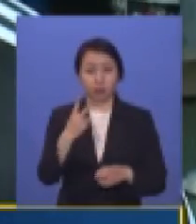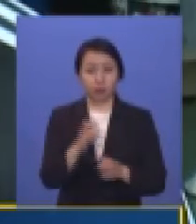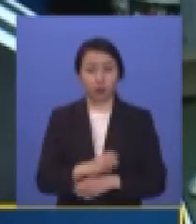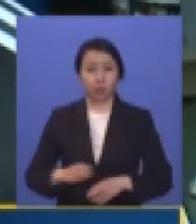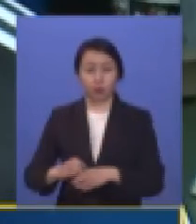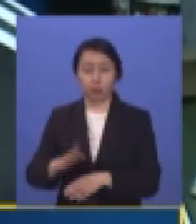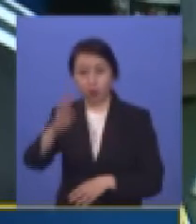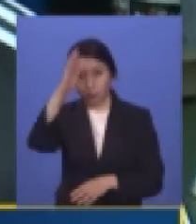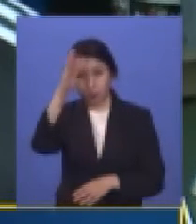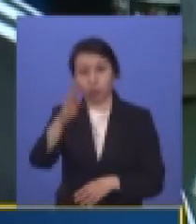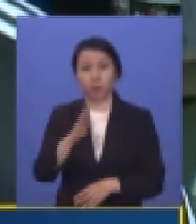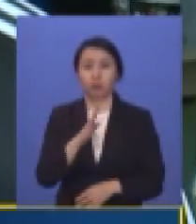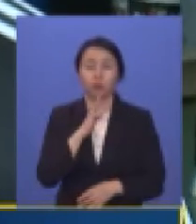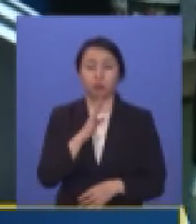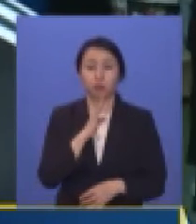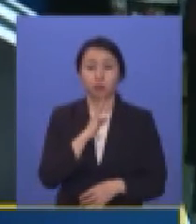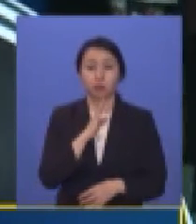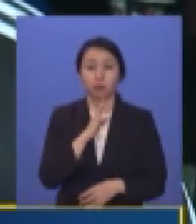у мальчиков, что у девочек.